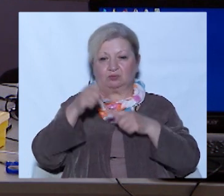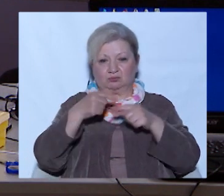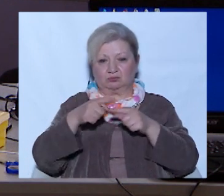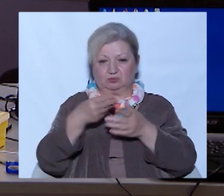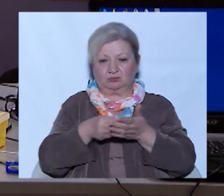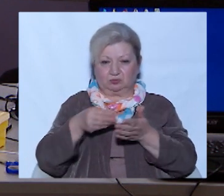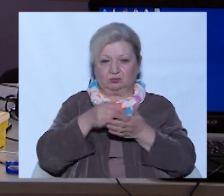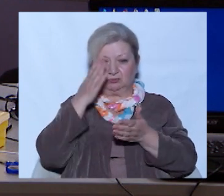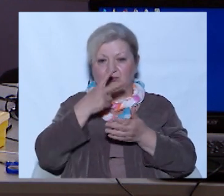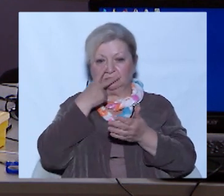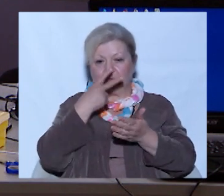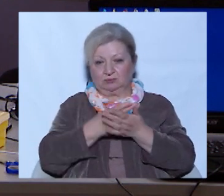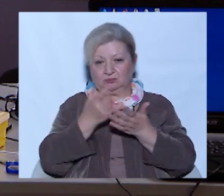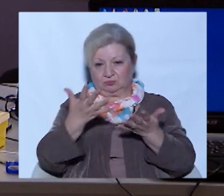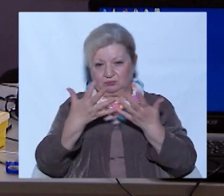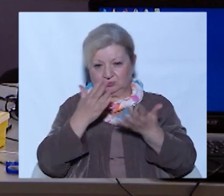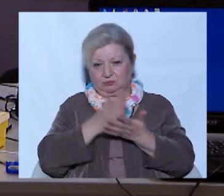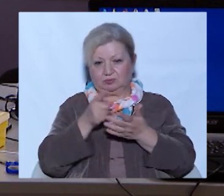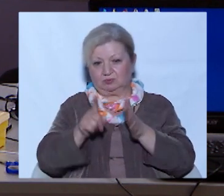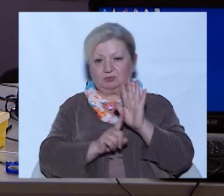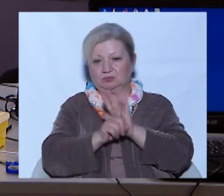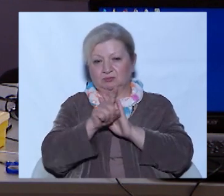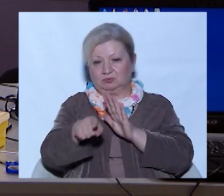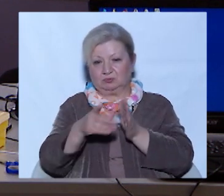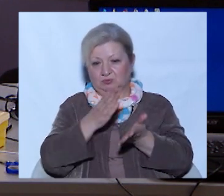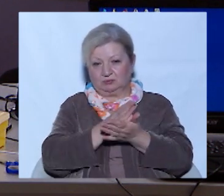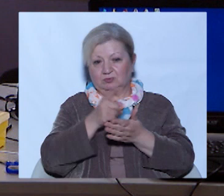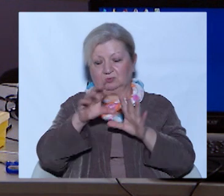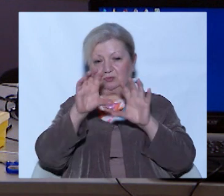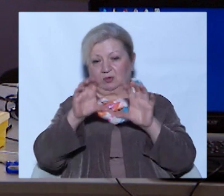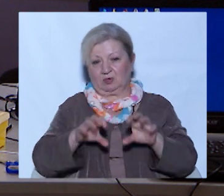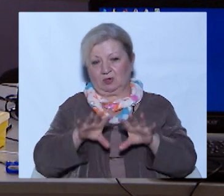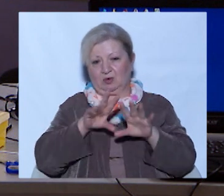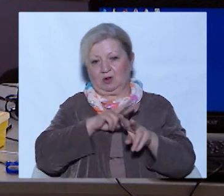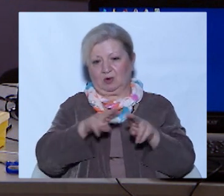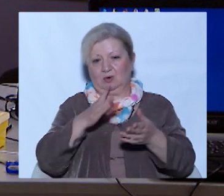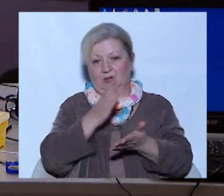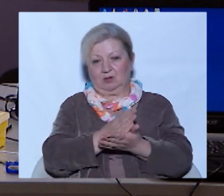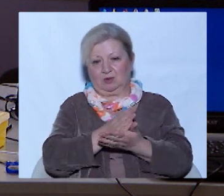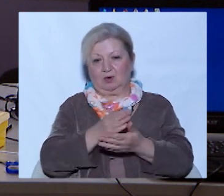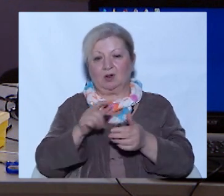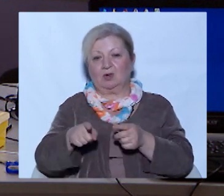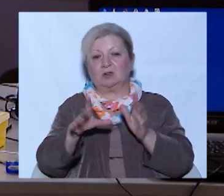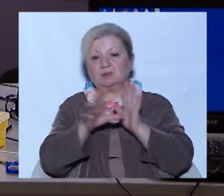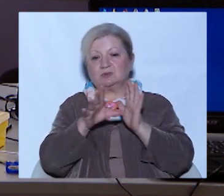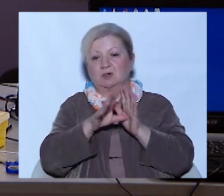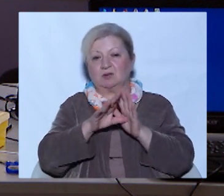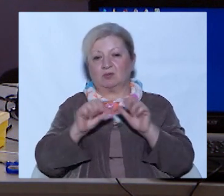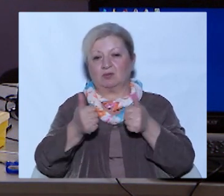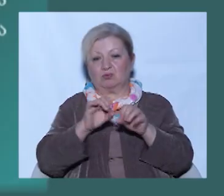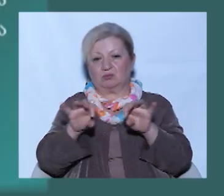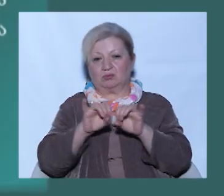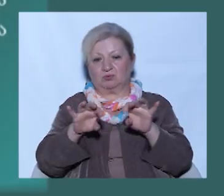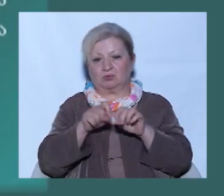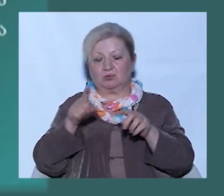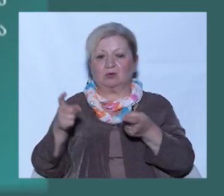დაუბრუნდებით, ცხადია ელექტრომამოძრავებელი ძალა, რომელიც წარმოიშვა, მასაც ასეთი კანონი აქვს. ეხლა ამ ძაბას როგორ ვხსნით?